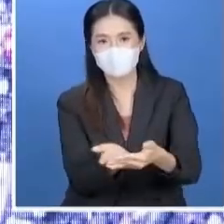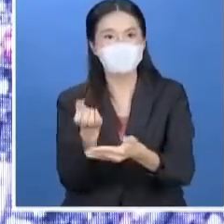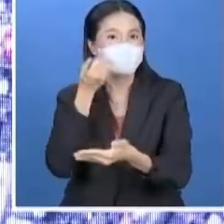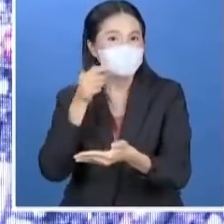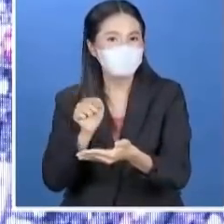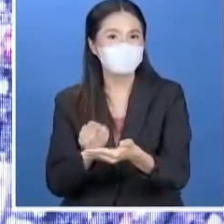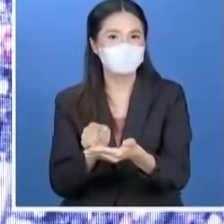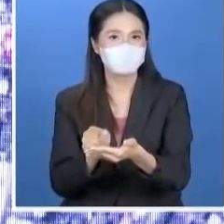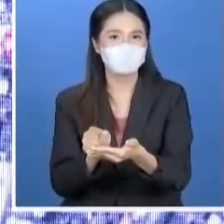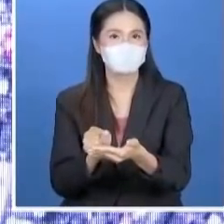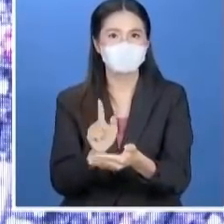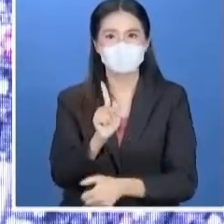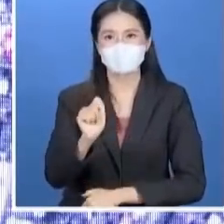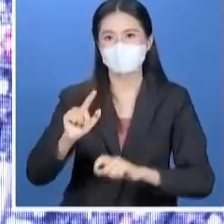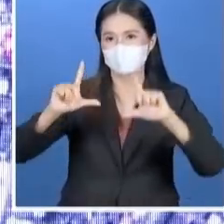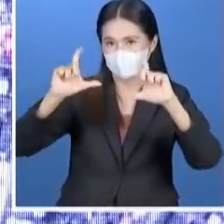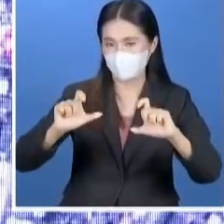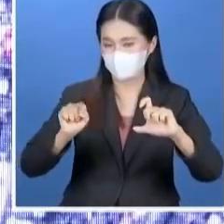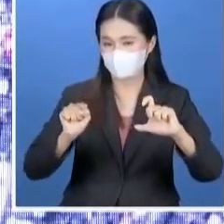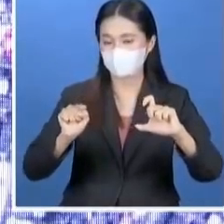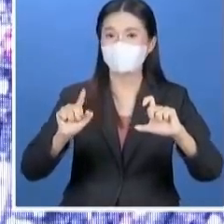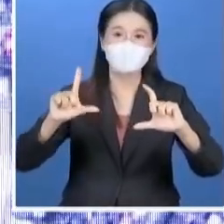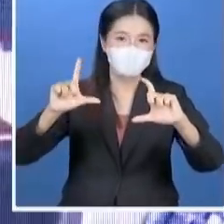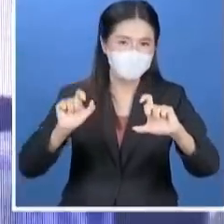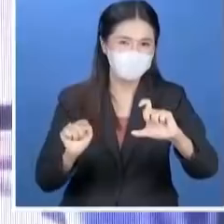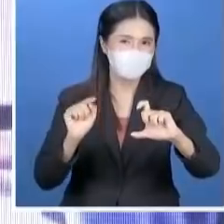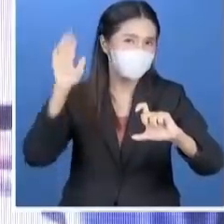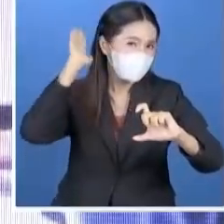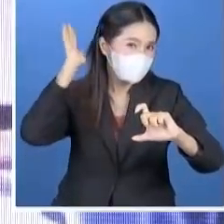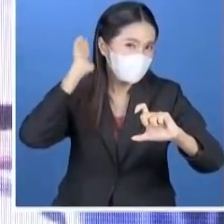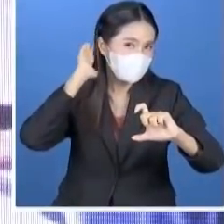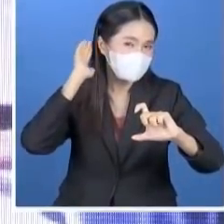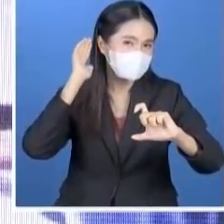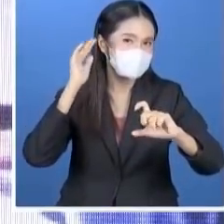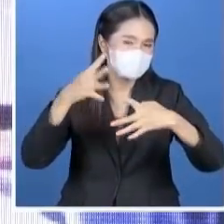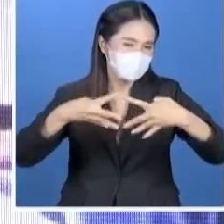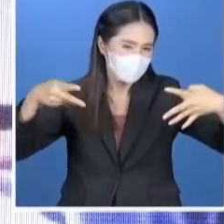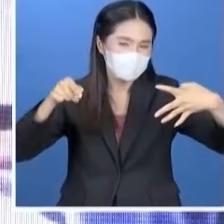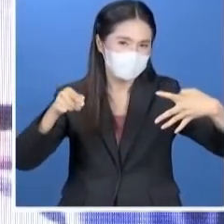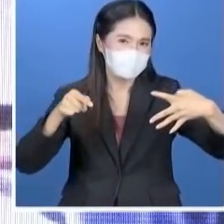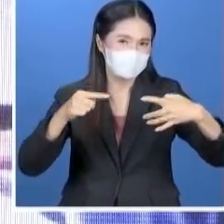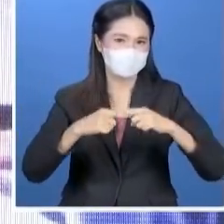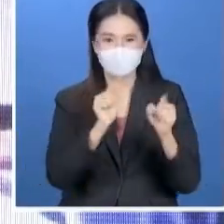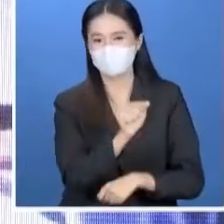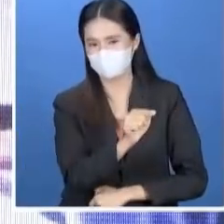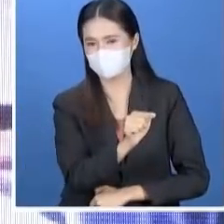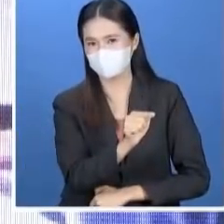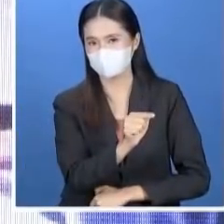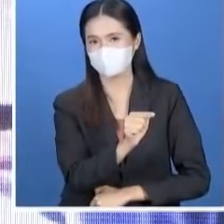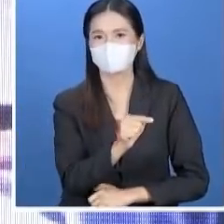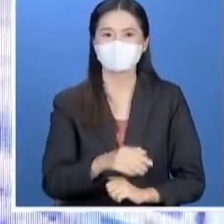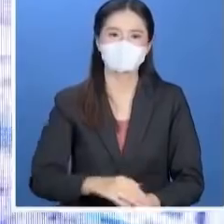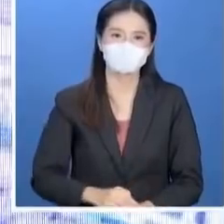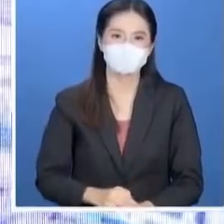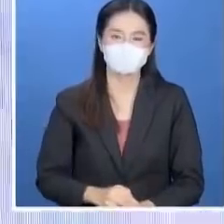ในจังหวะนี้กระติกได้ถ่ายภาพโรเบิร์ตไว้ซึ่งภาพพื้นหลังสะพานจะเป็นอีกมุมหนึ่งของสะพานจากภาพเมื่อสัก